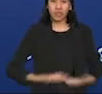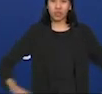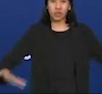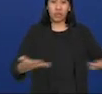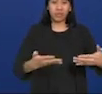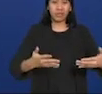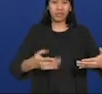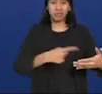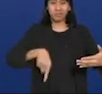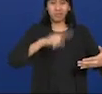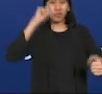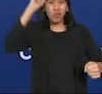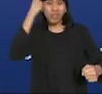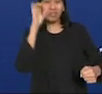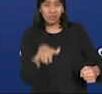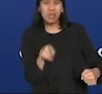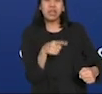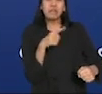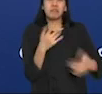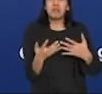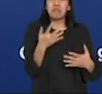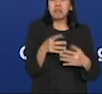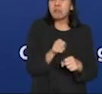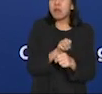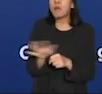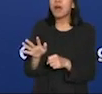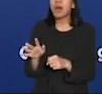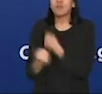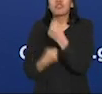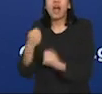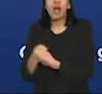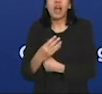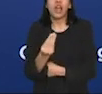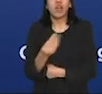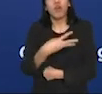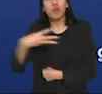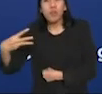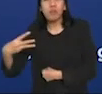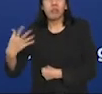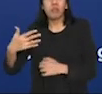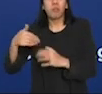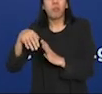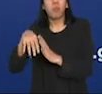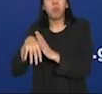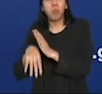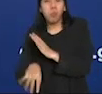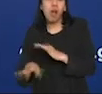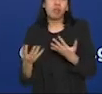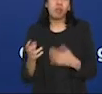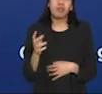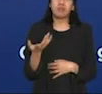akan banyak sektor ekonomi yang terpukul akan banyak saudara-saudara kita yang mengalami kesulitan